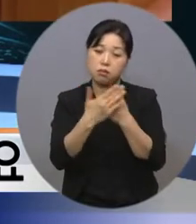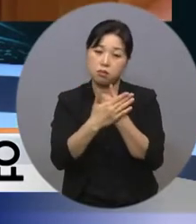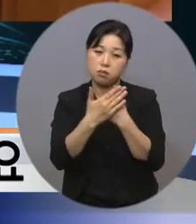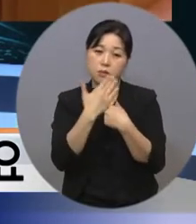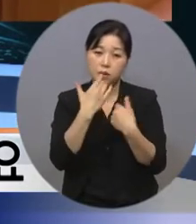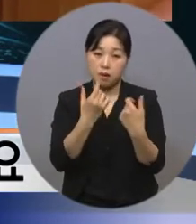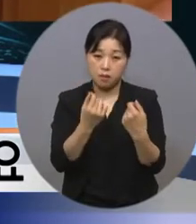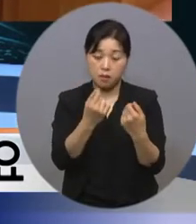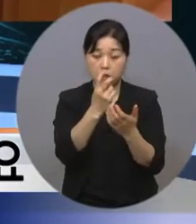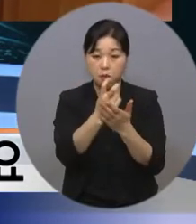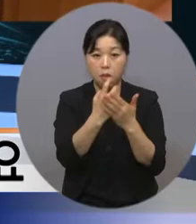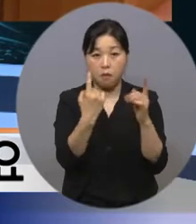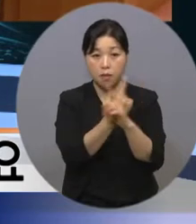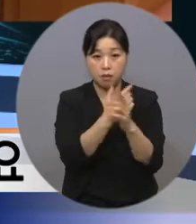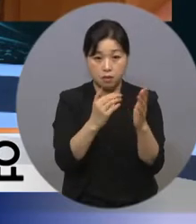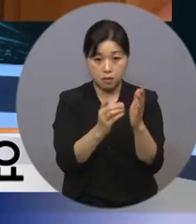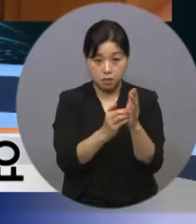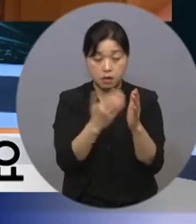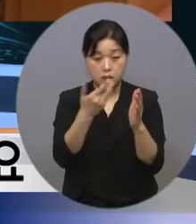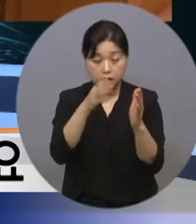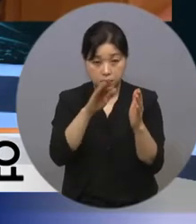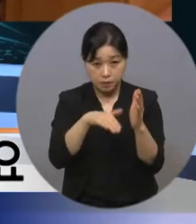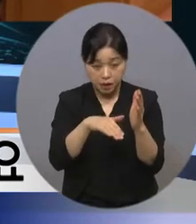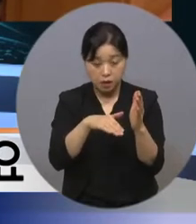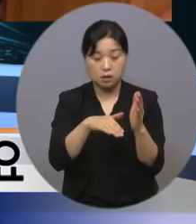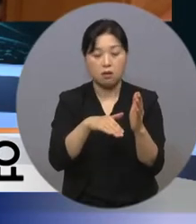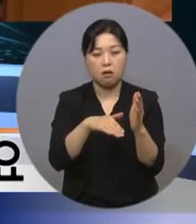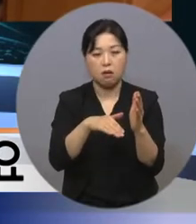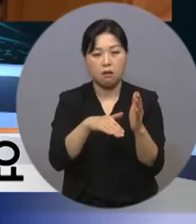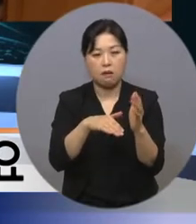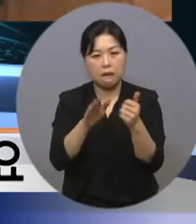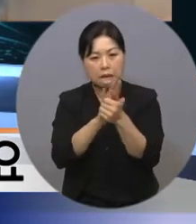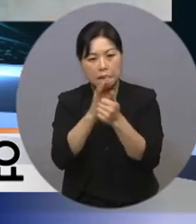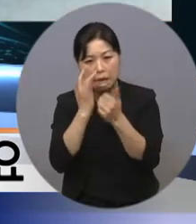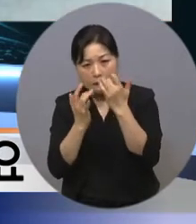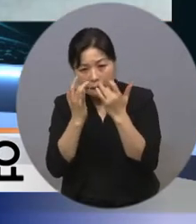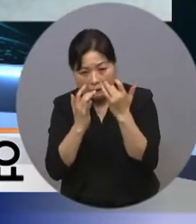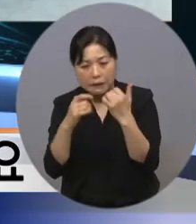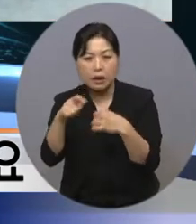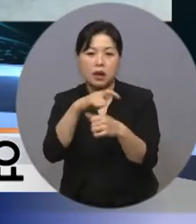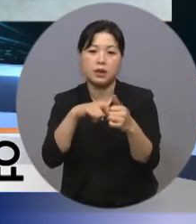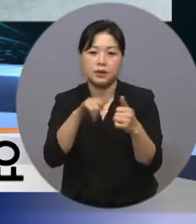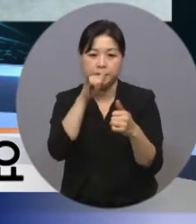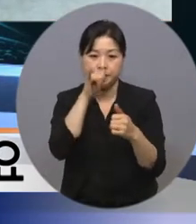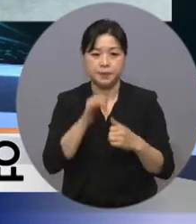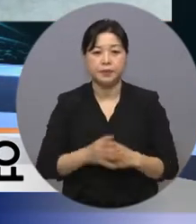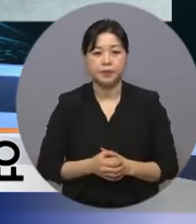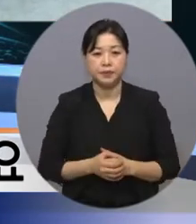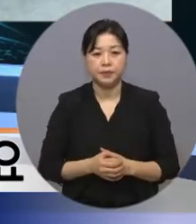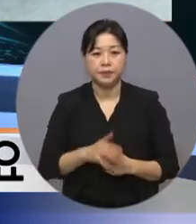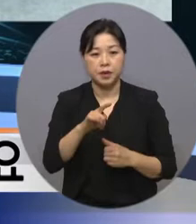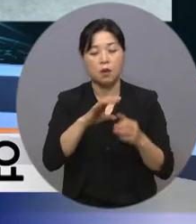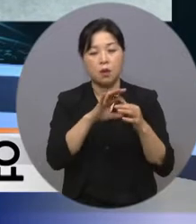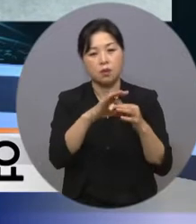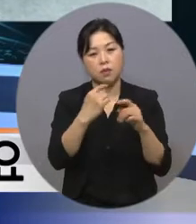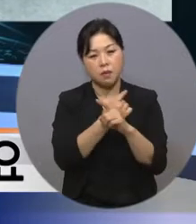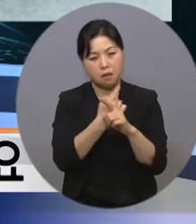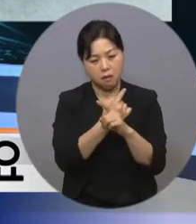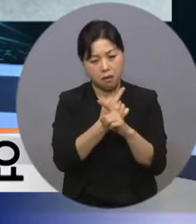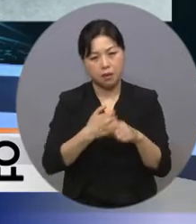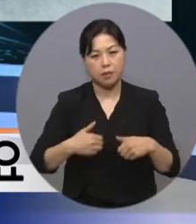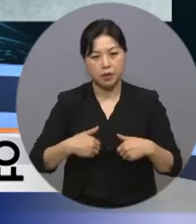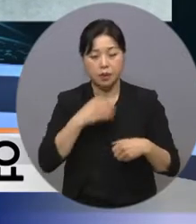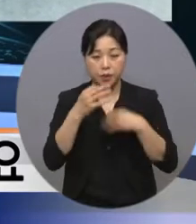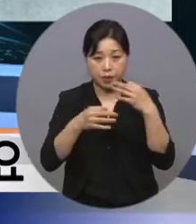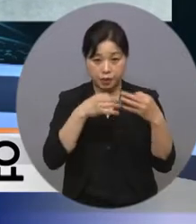수 있도록 법률이 개정됐지만 여전히 사각지대가 존재하는 상황입니다. 이에 대한 개선을 촉구하는